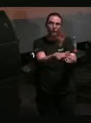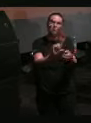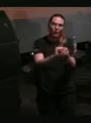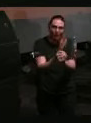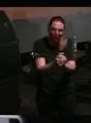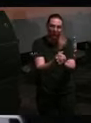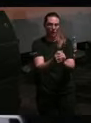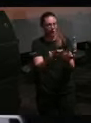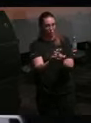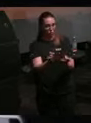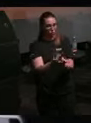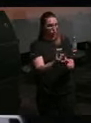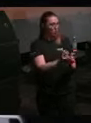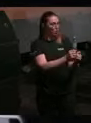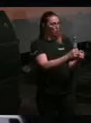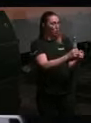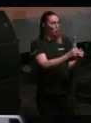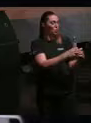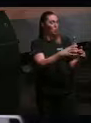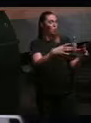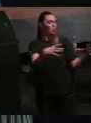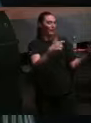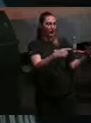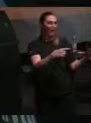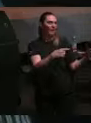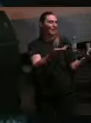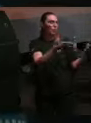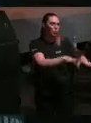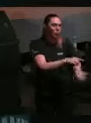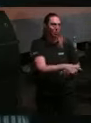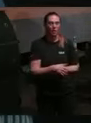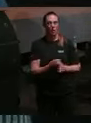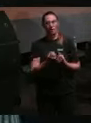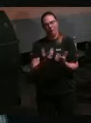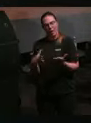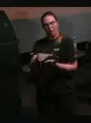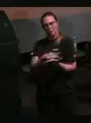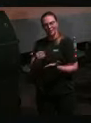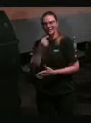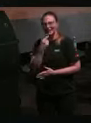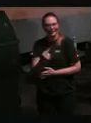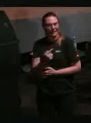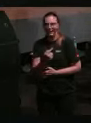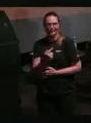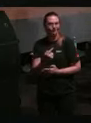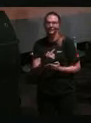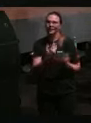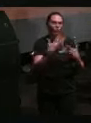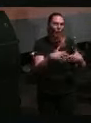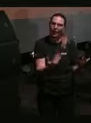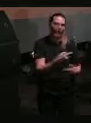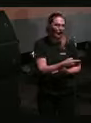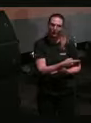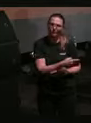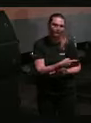politikk, hvor det handler om å utvikle og ikke avvikle. Men det har kommet flere rapporter som peker på at det jo ikke en politikk som funker. Fordi